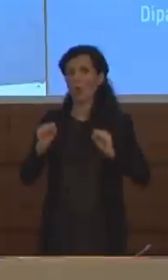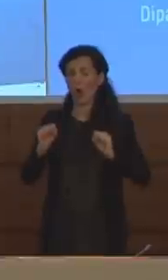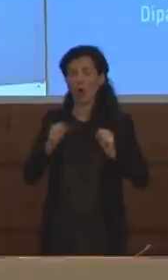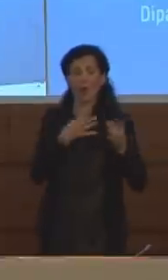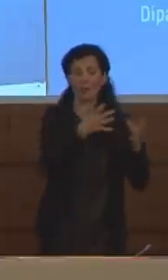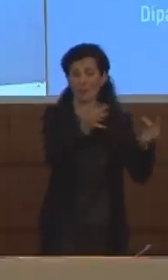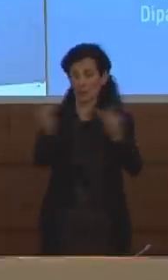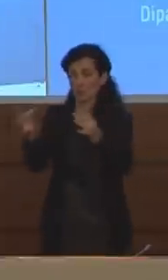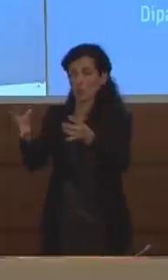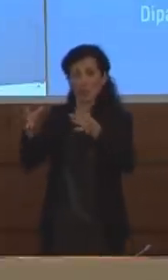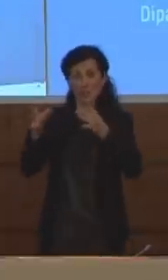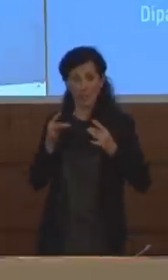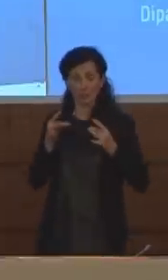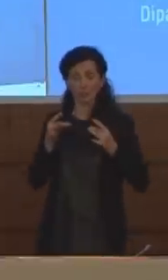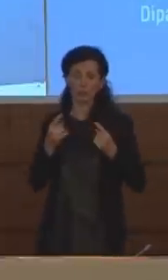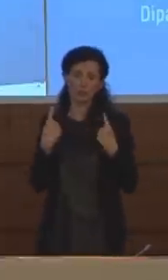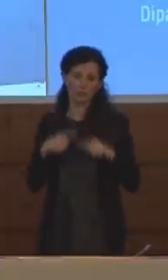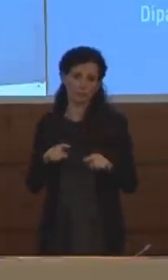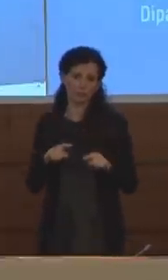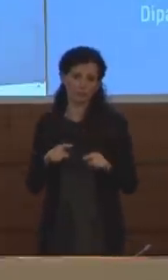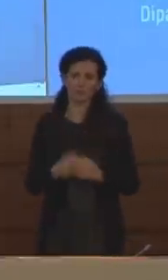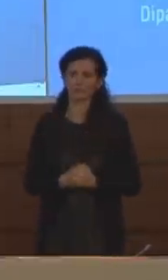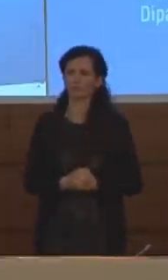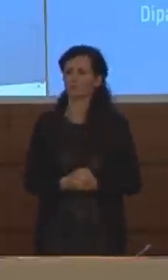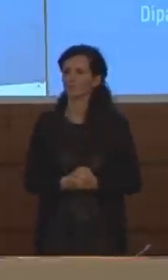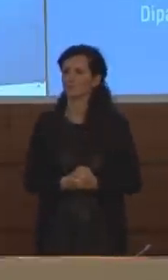andiamo in qualche modo a declinare